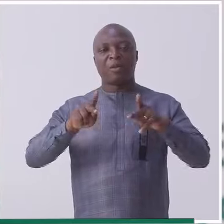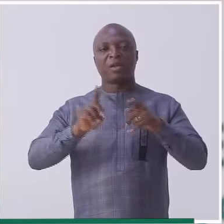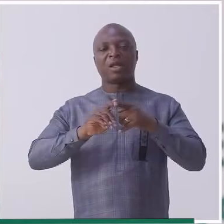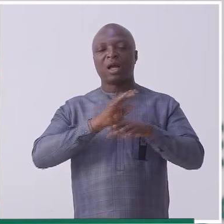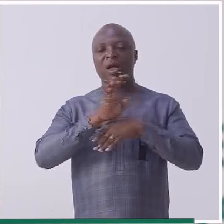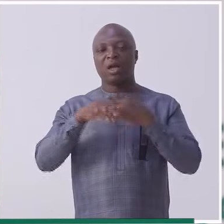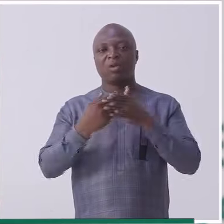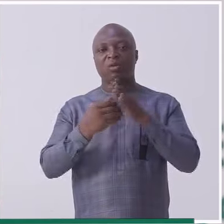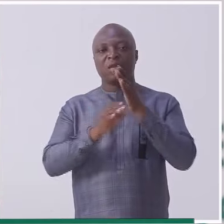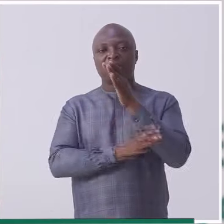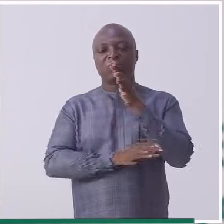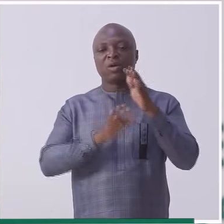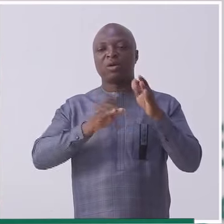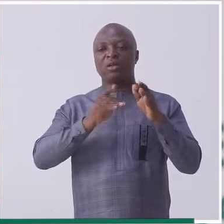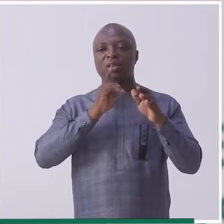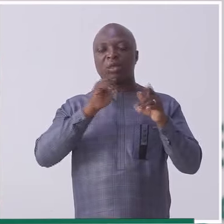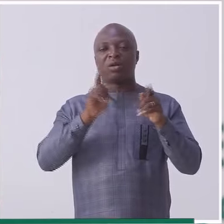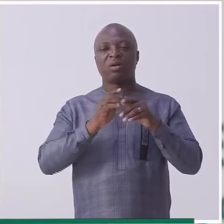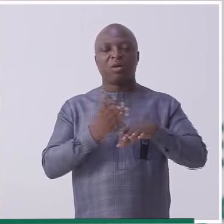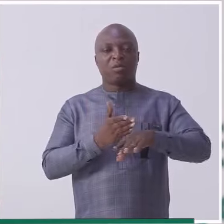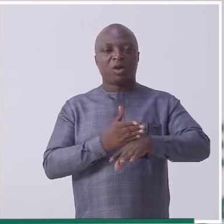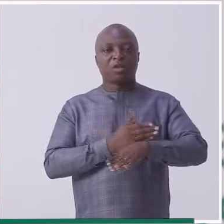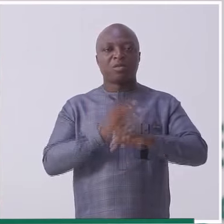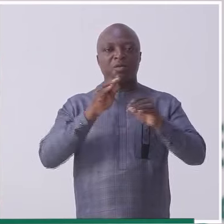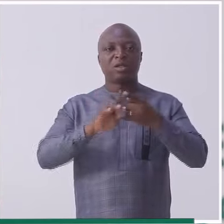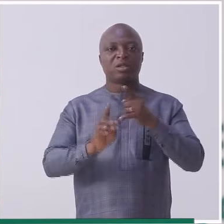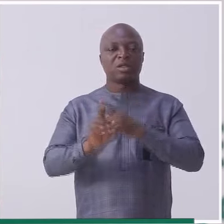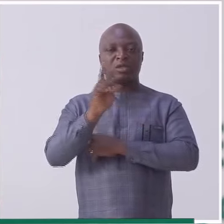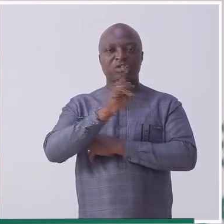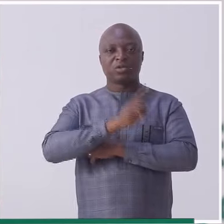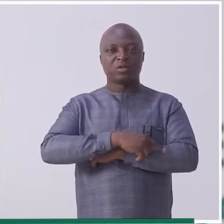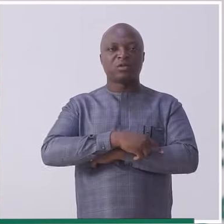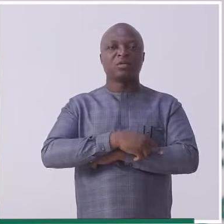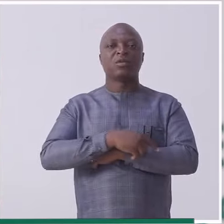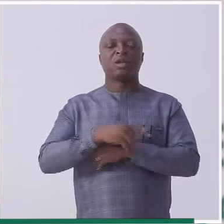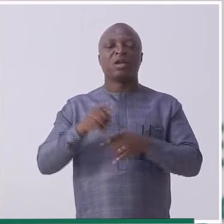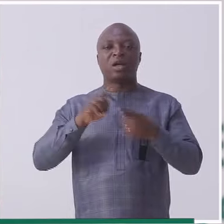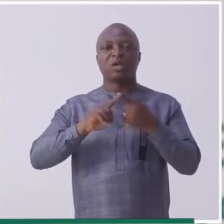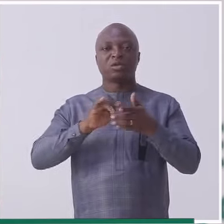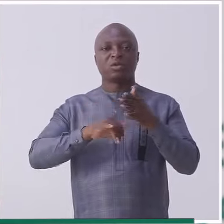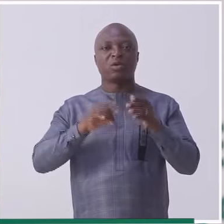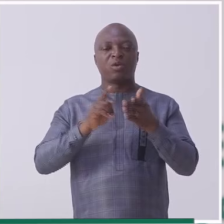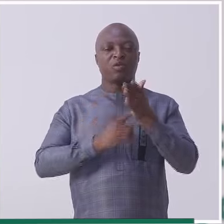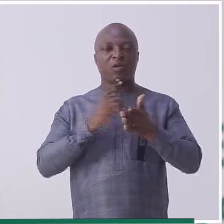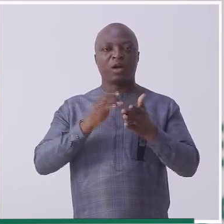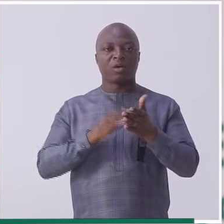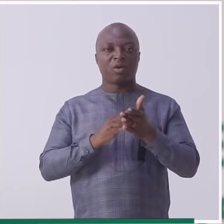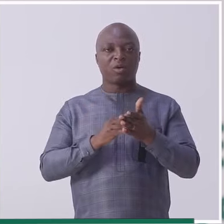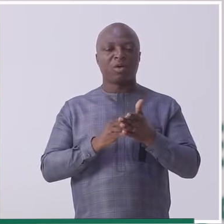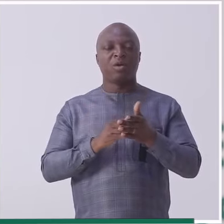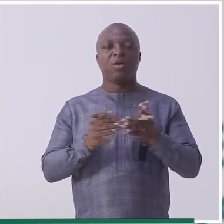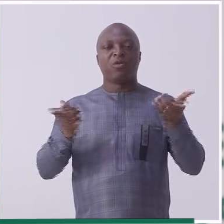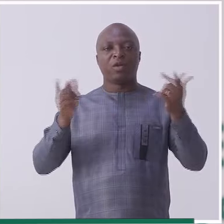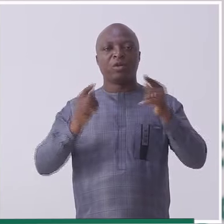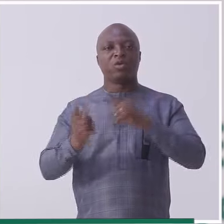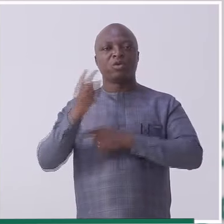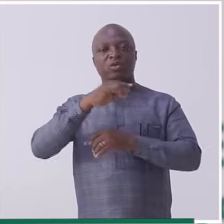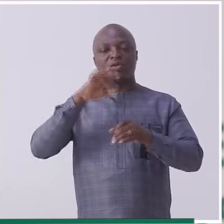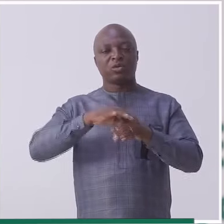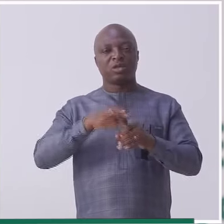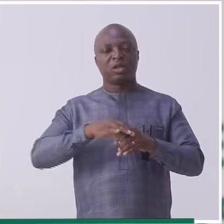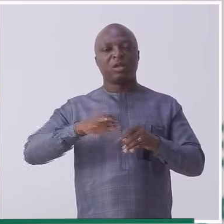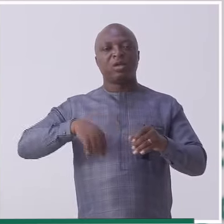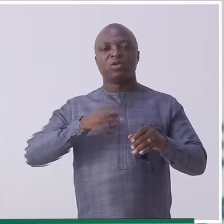nos concitoyens d'être progressivement mis à jour, de telle sorte que, encore une fois, venu le jour du scrutin, nous soyons